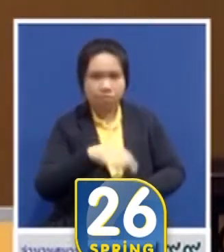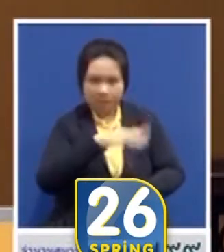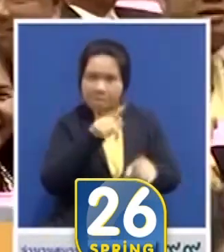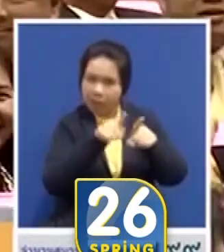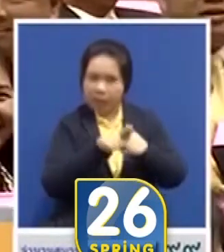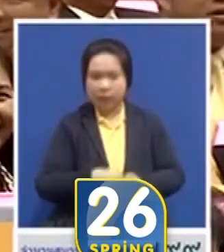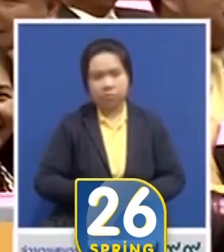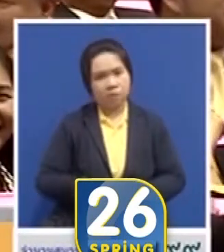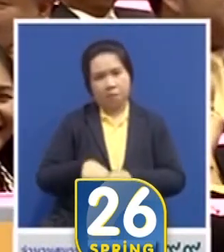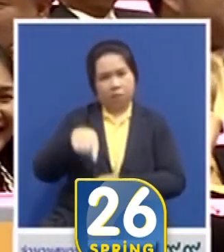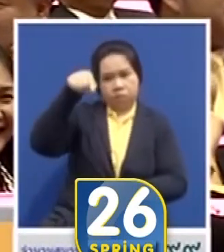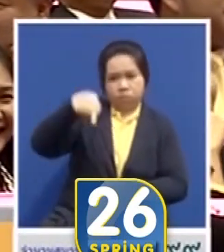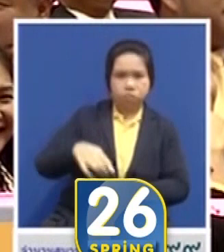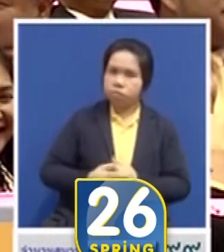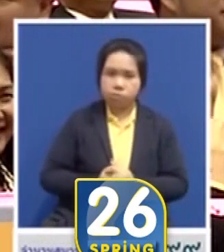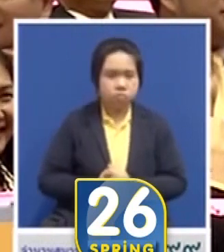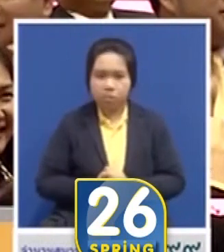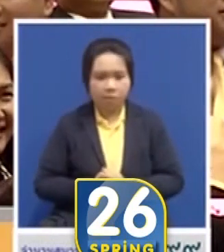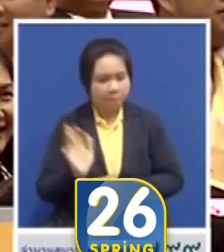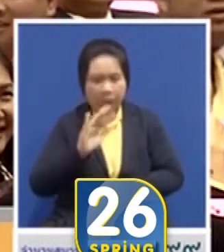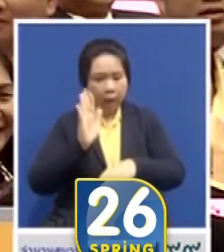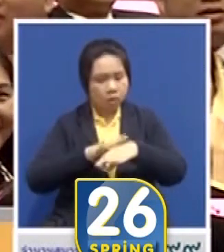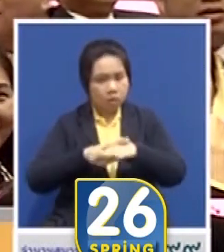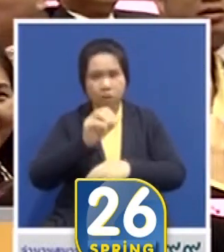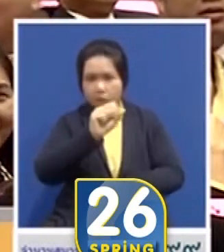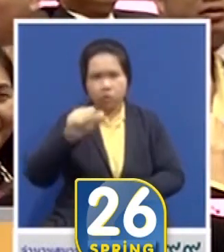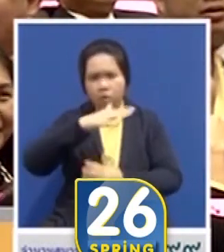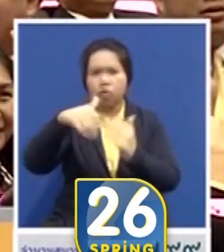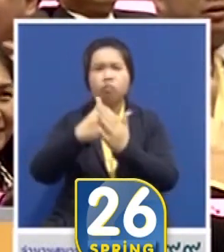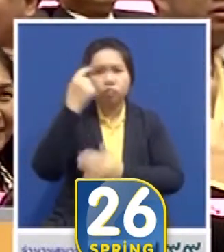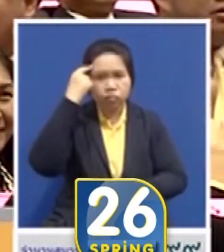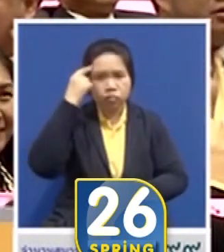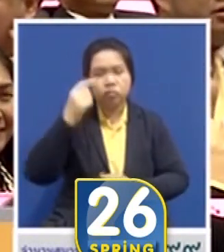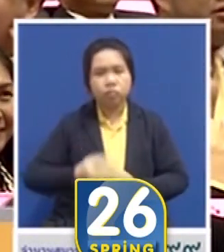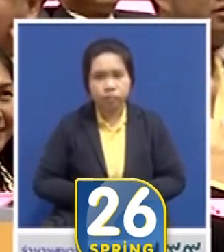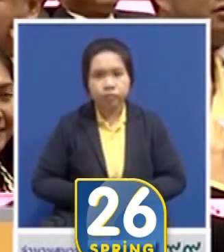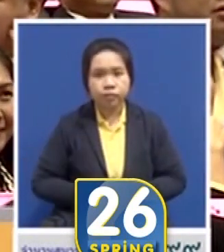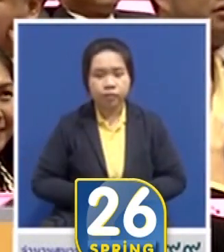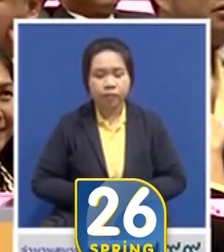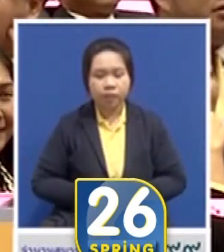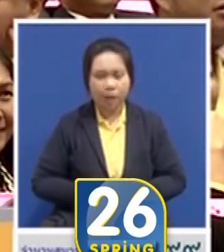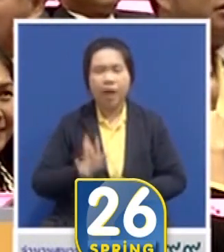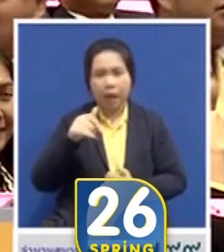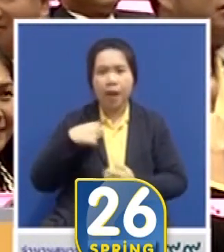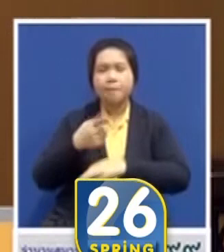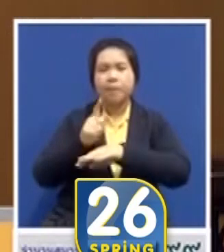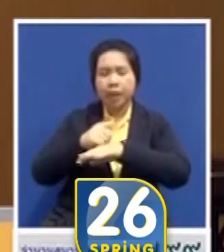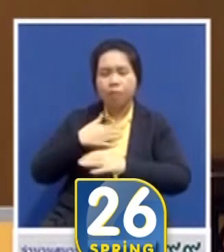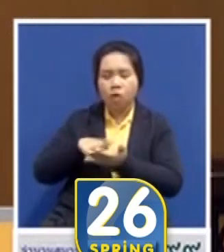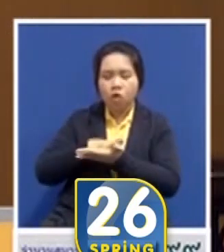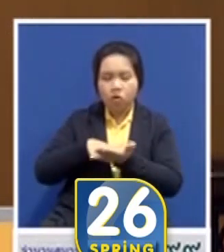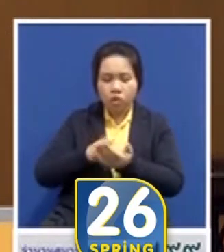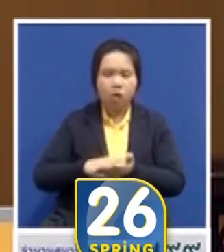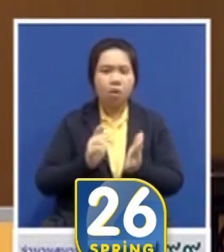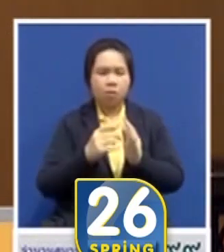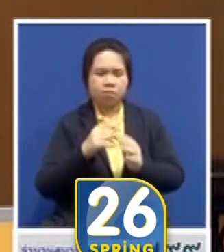ท่านประธานข่มขู่กันอย่างนี้เลยนะฮะไม่ทำไมต้องเตือนล่ะครับสสก็รู้กันอยู่แล้ว ขอโทษทีท่านจิรยุ ไม่ได้เตือน